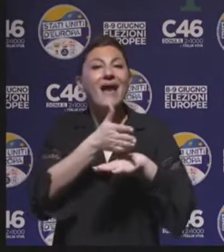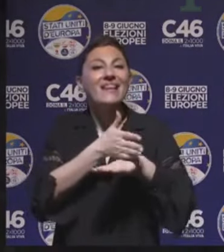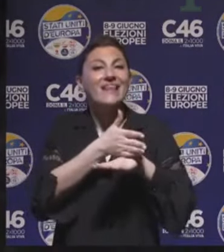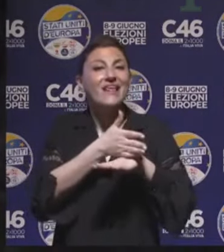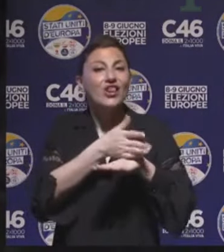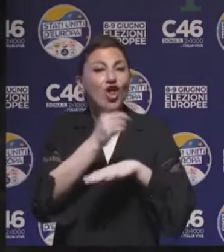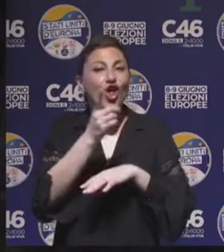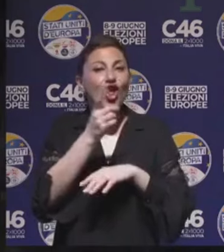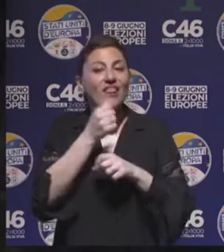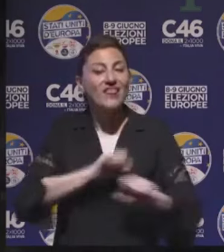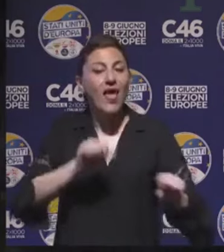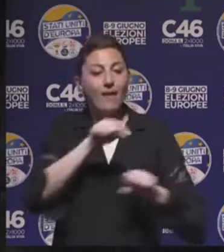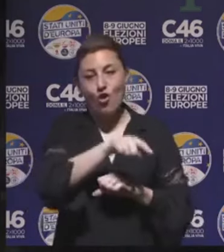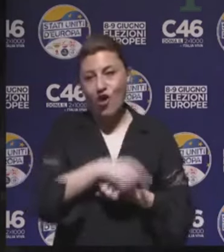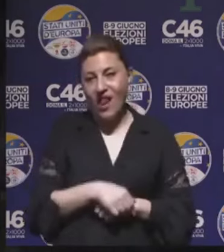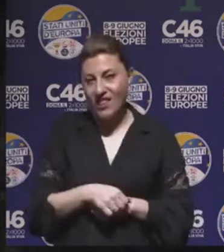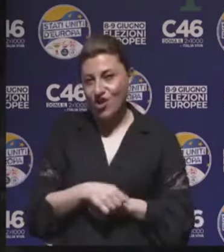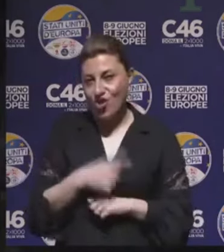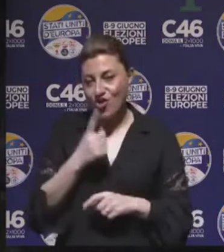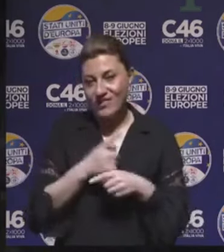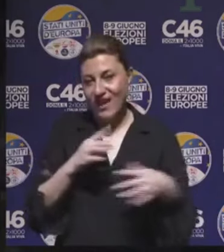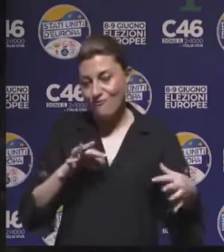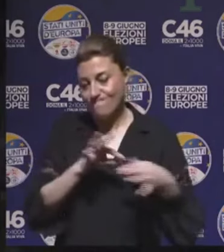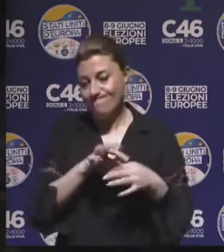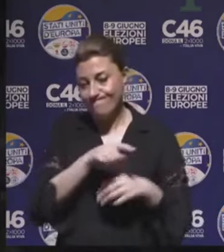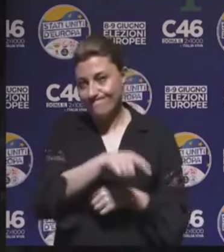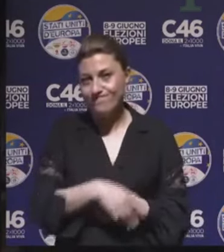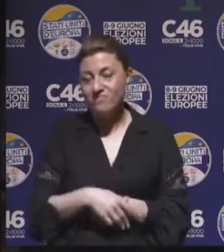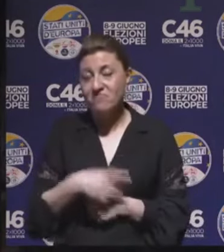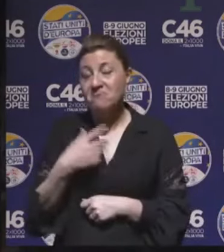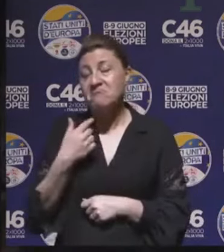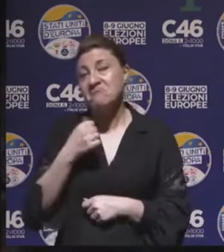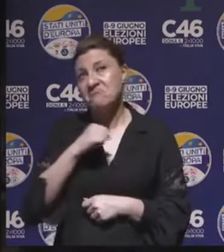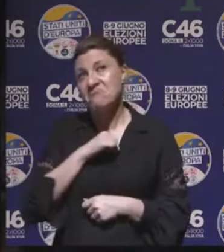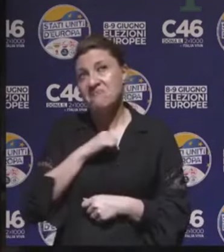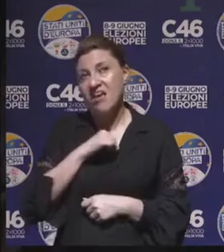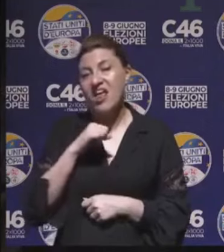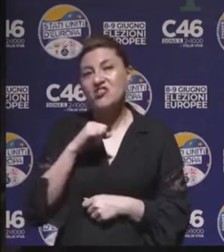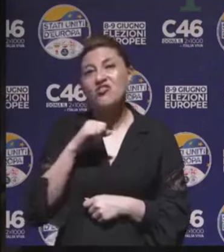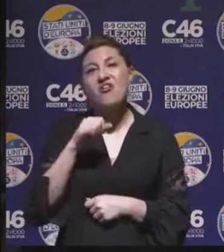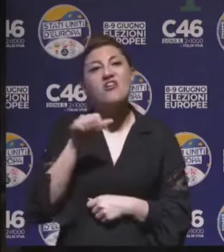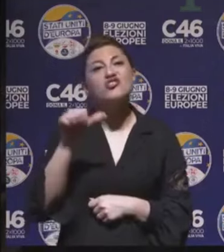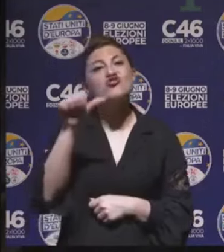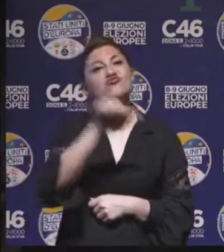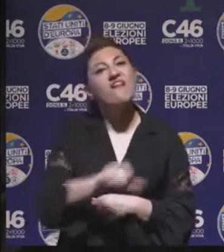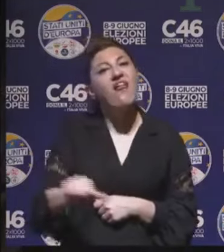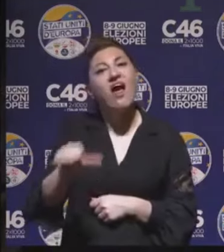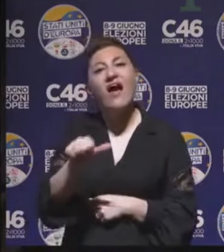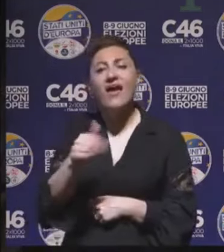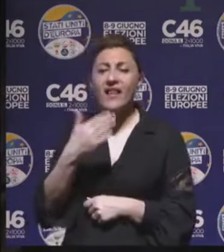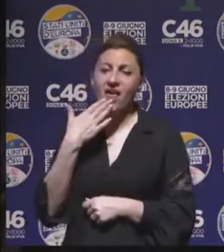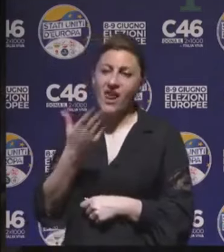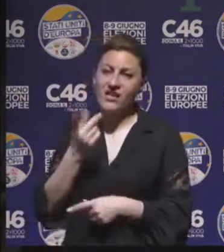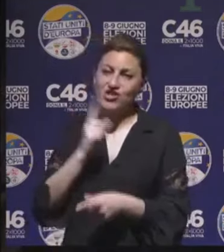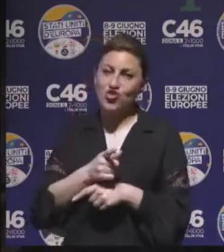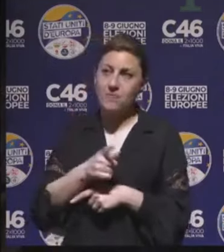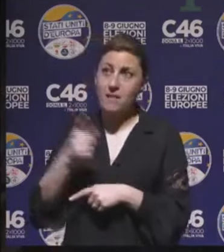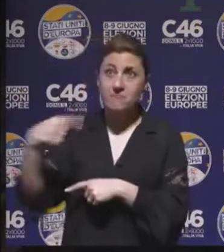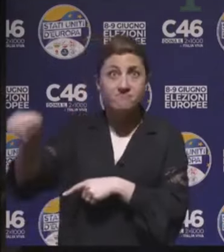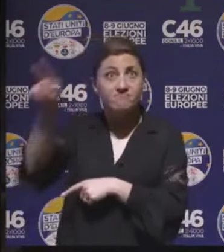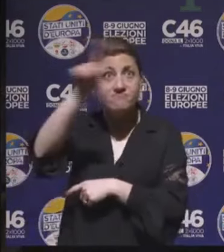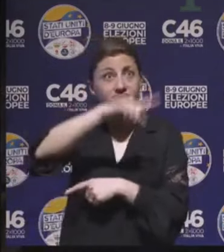Democratico Io credo che dobbiamo un sincero grazie a ell schlein e l'applauso che da questa platea viene